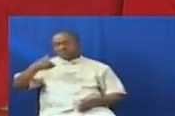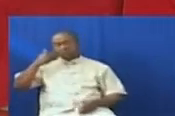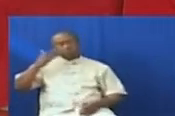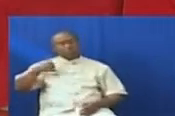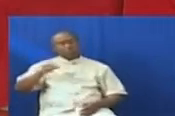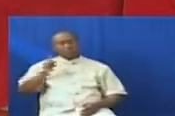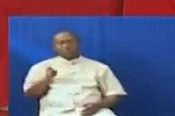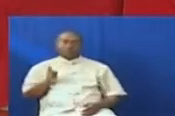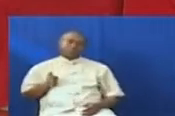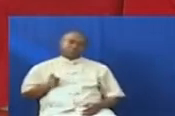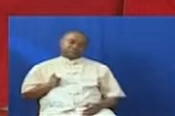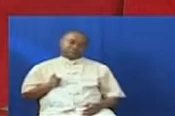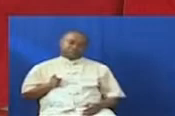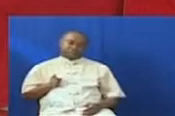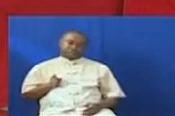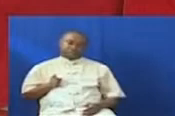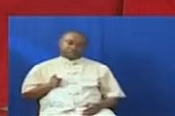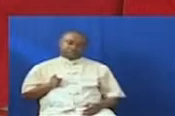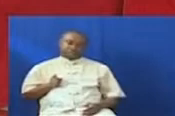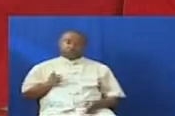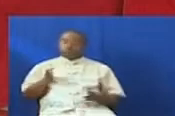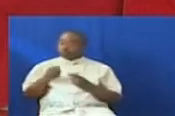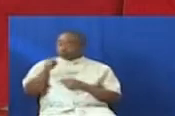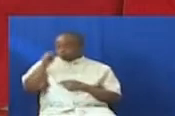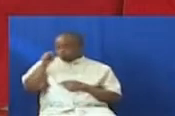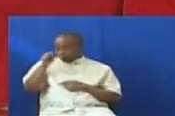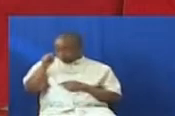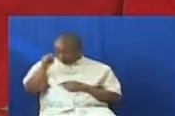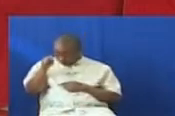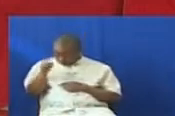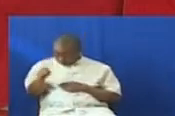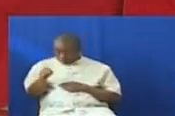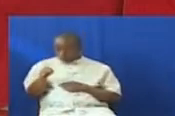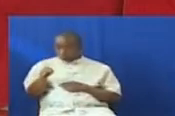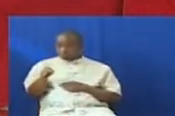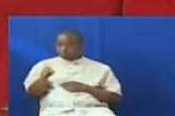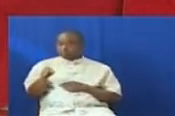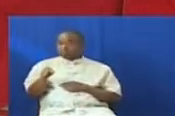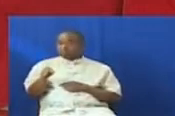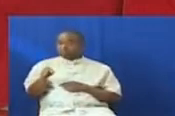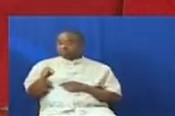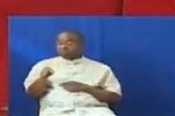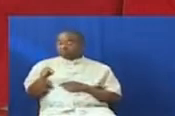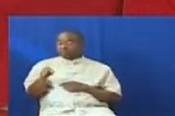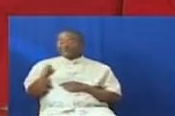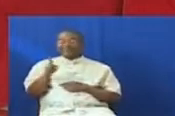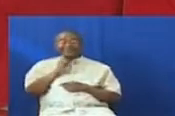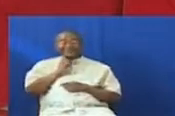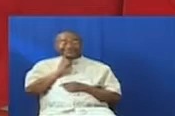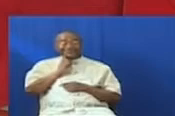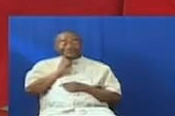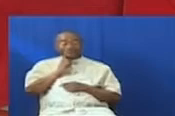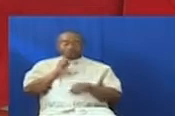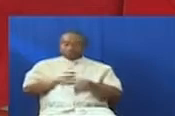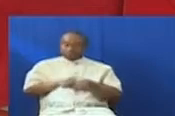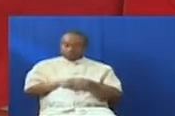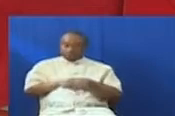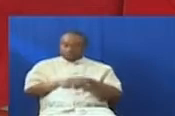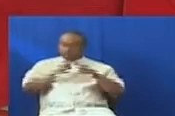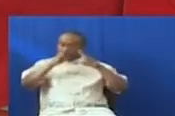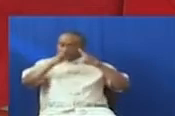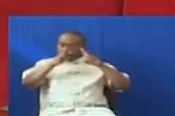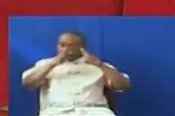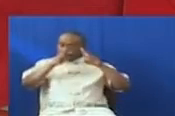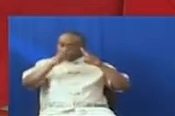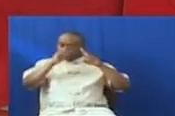ya maafisa masuhuli kushindwa kukusanya VAT kwenye miradi ambayo inafadhiliwa na wahisani.